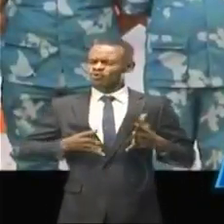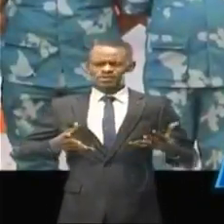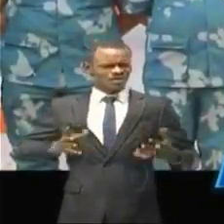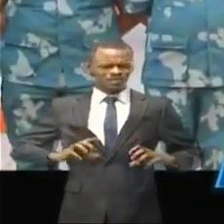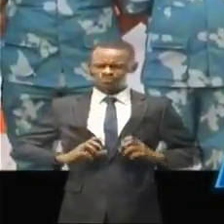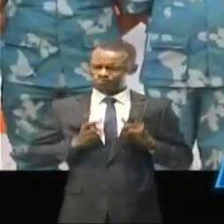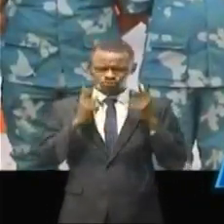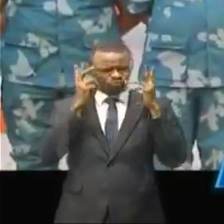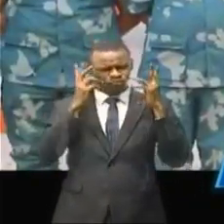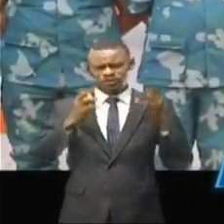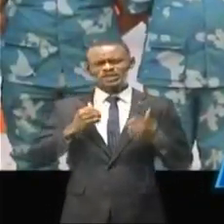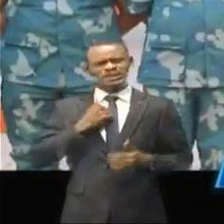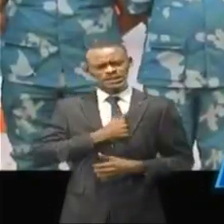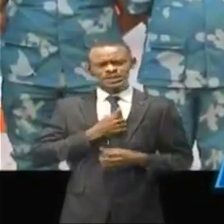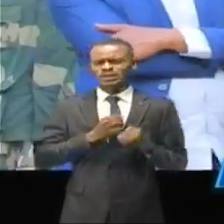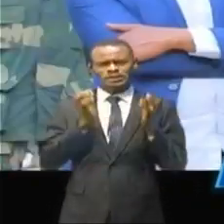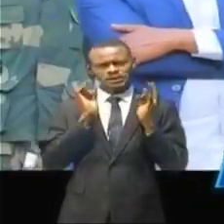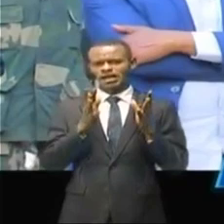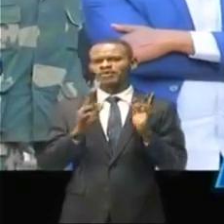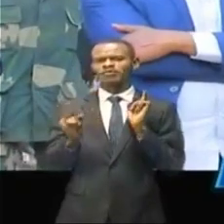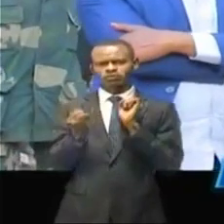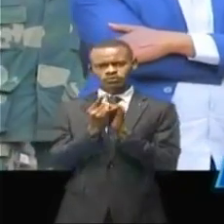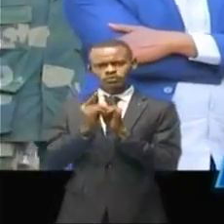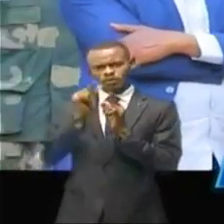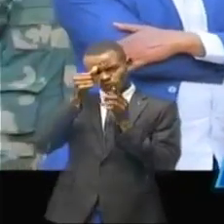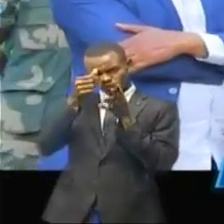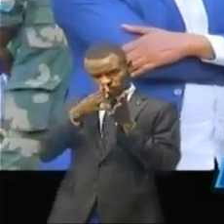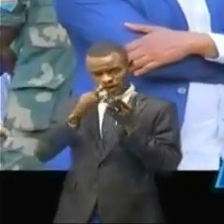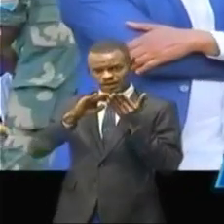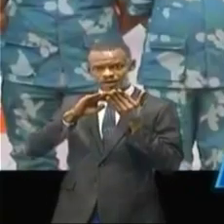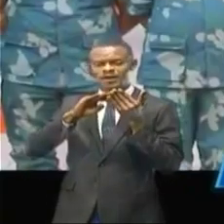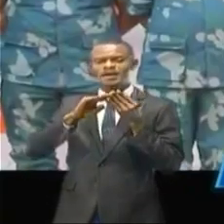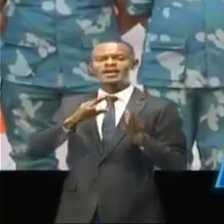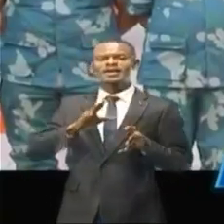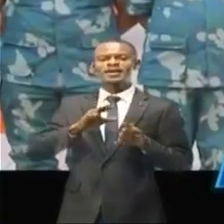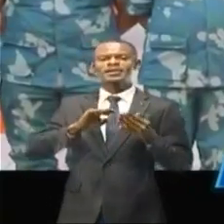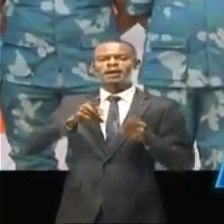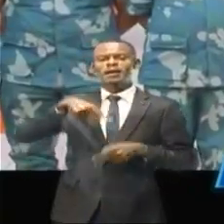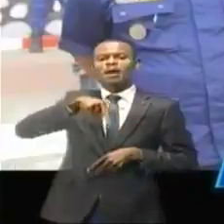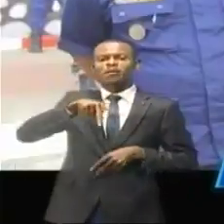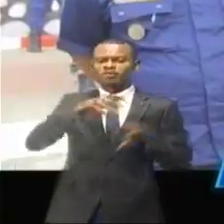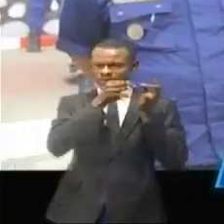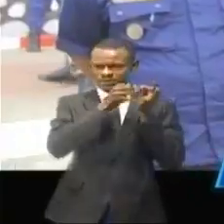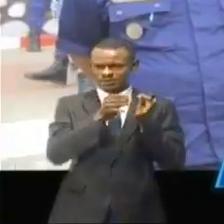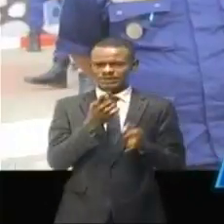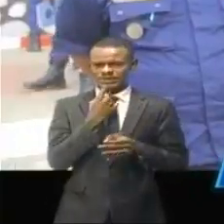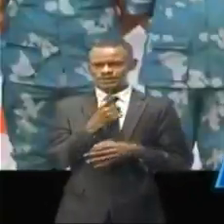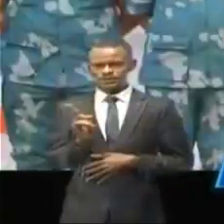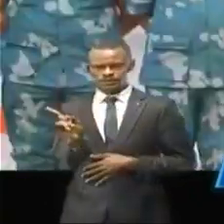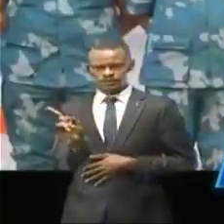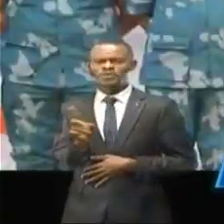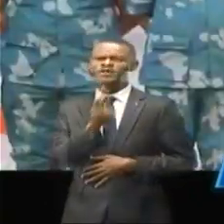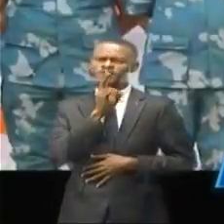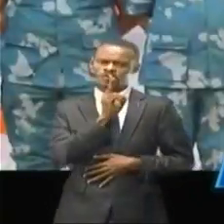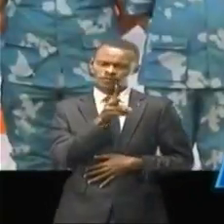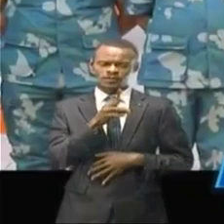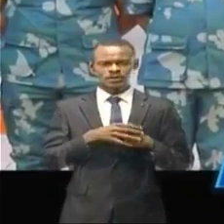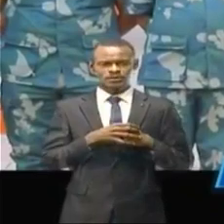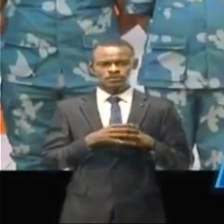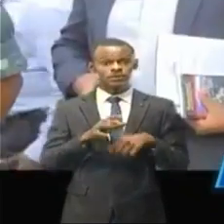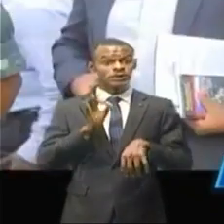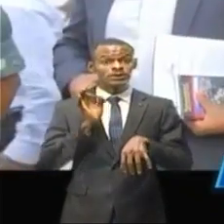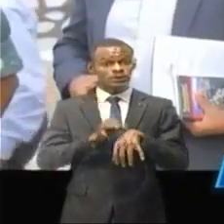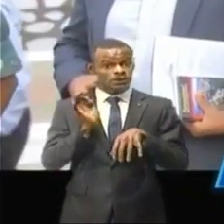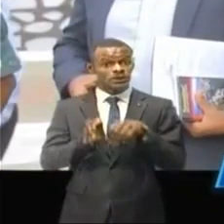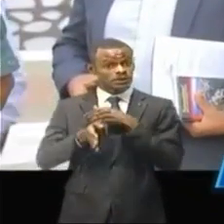Luboyanka Chomadjouni s'est exprimé. Dieu merci, avec les barrières que nous avons, voilà, nous avons pu récupérer les deux PKM